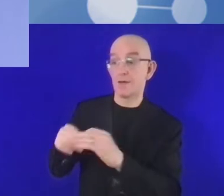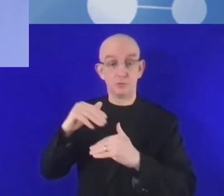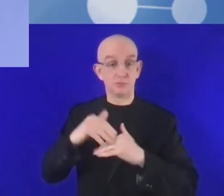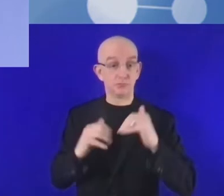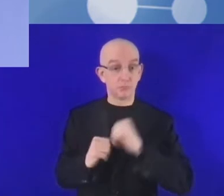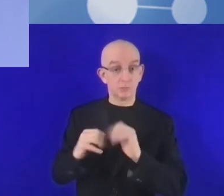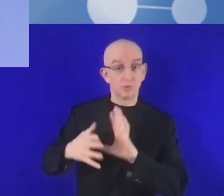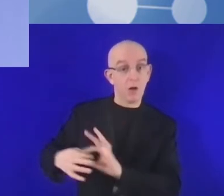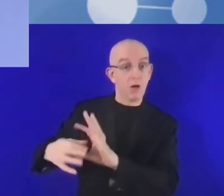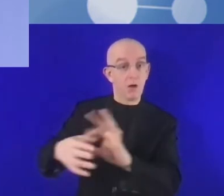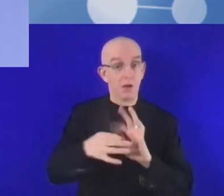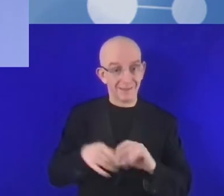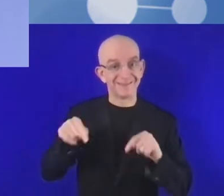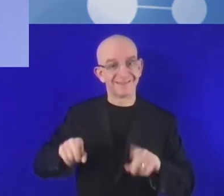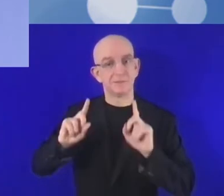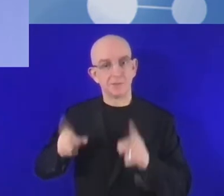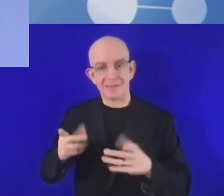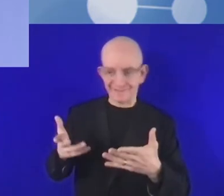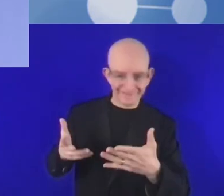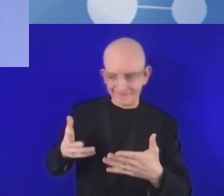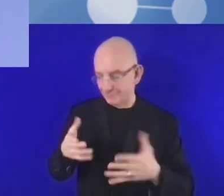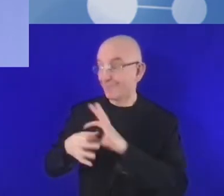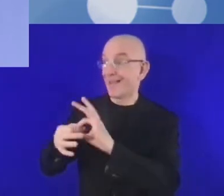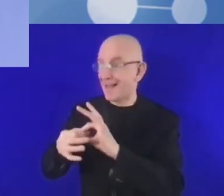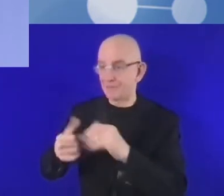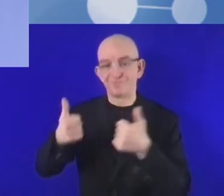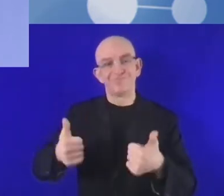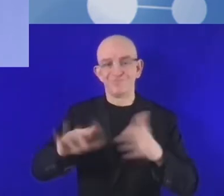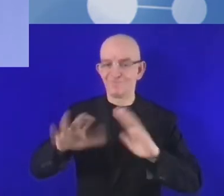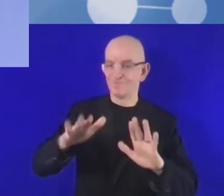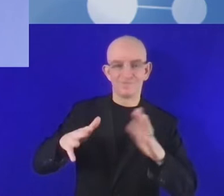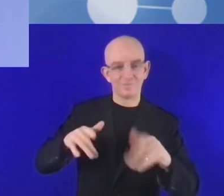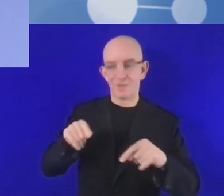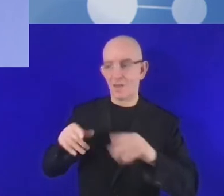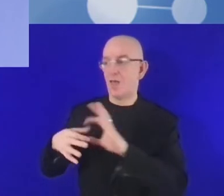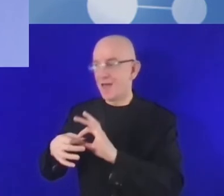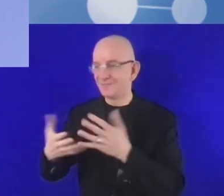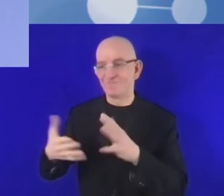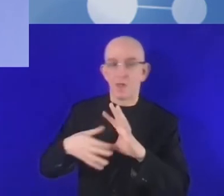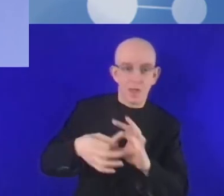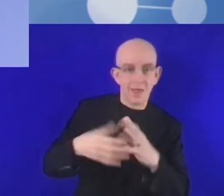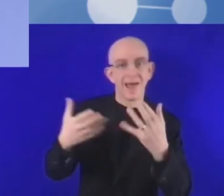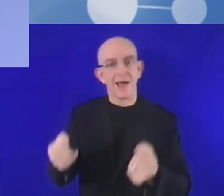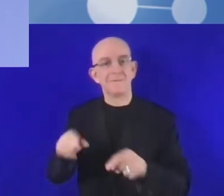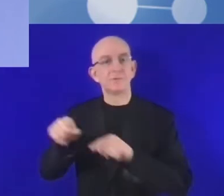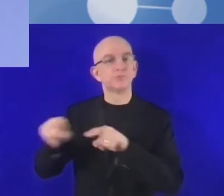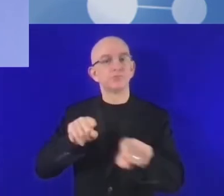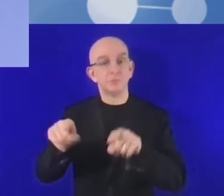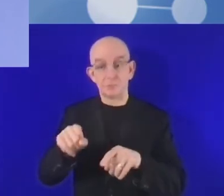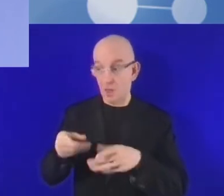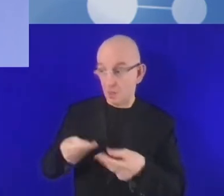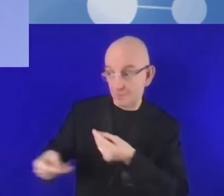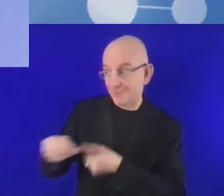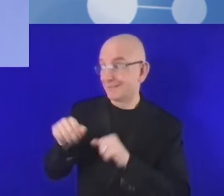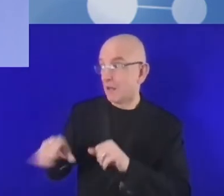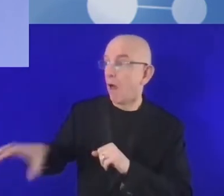们还有很多的面临的问题，我们不能给他们中小型企业创造很多的环境，